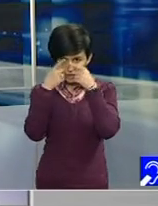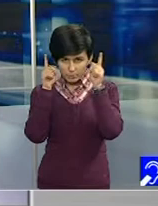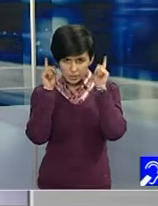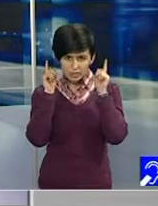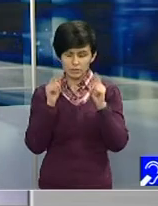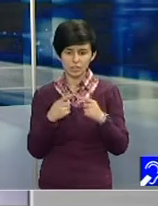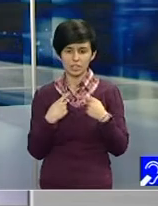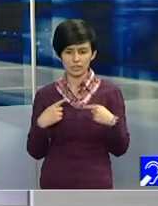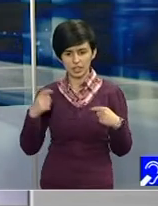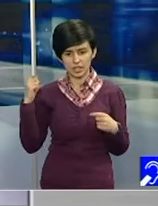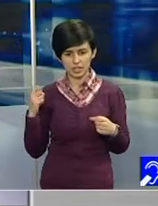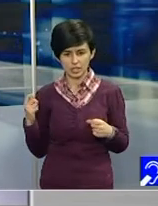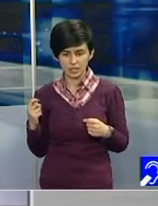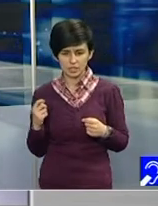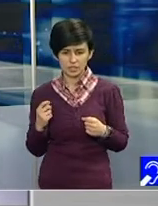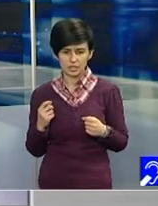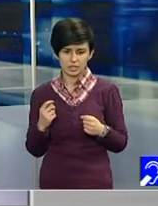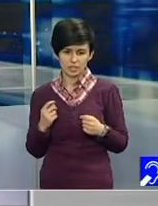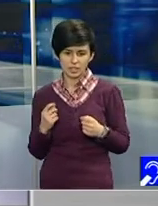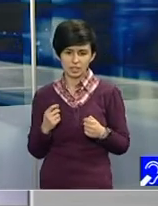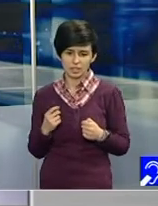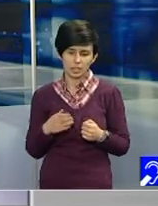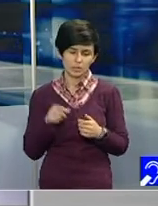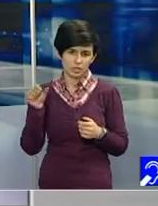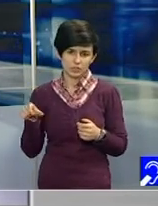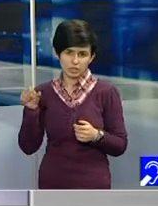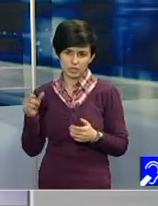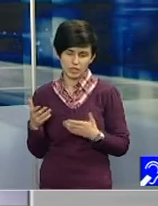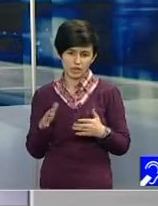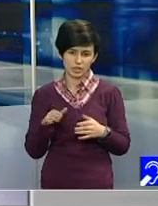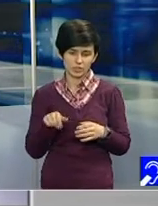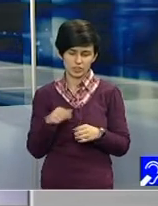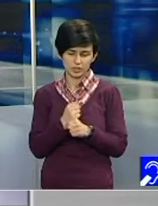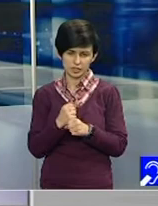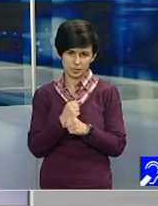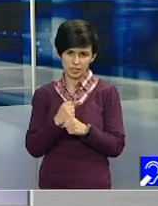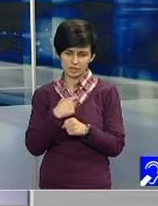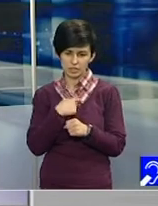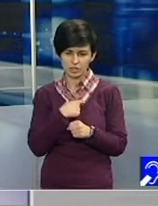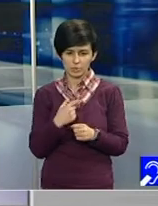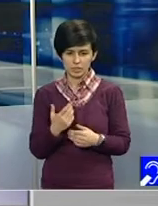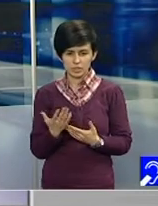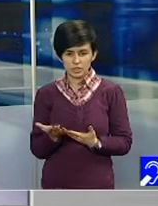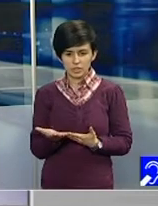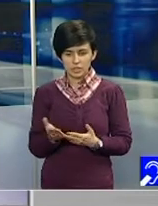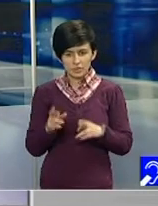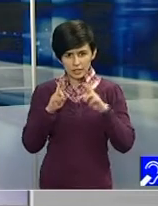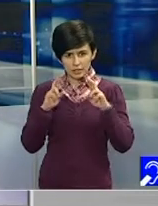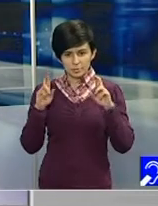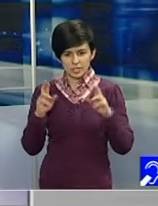a celor care au trecut prin această experiență și a celor care pot să inspire și să dea o